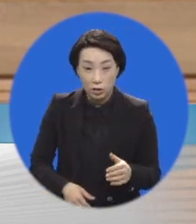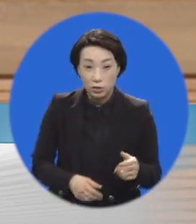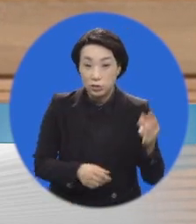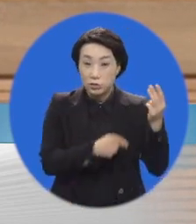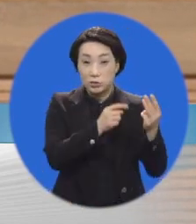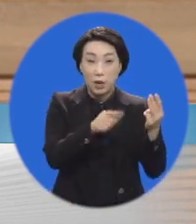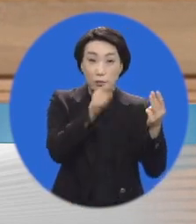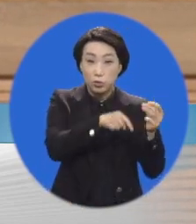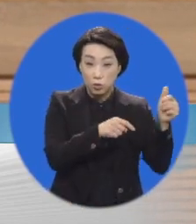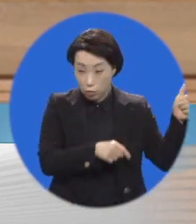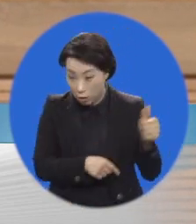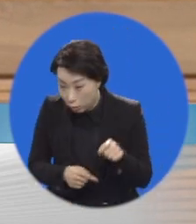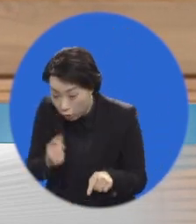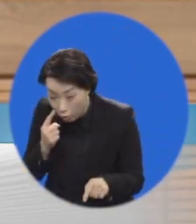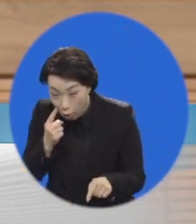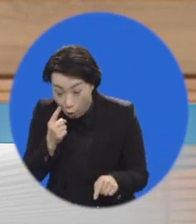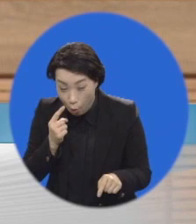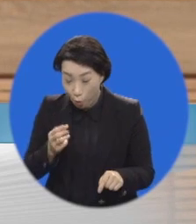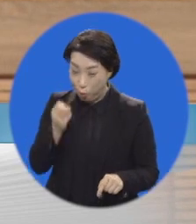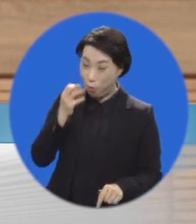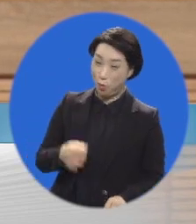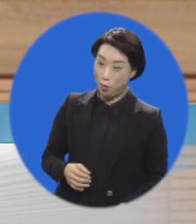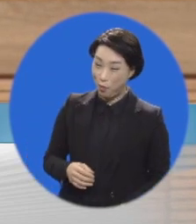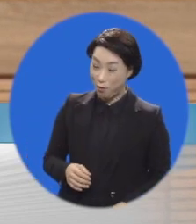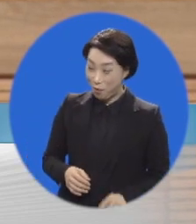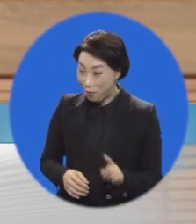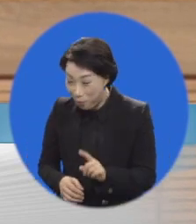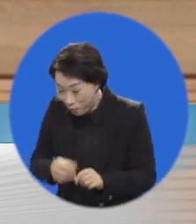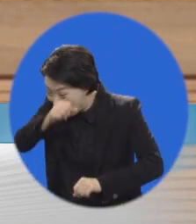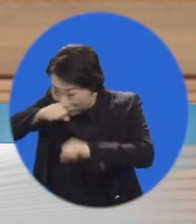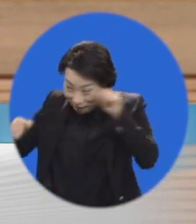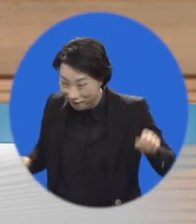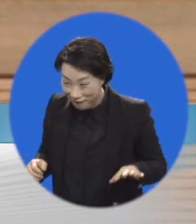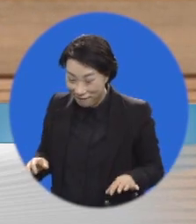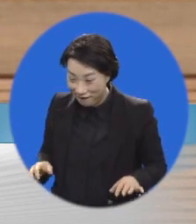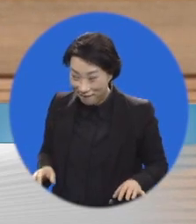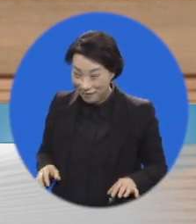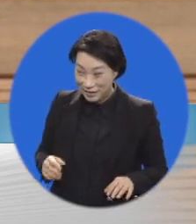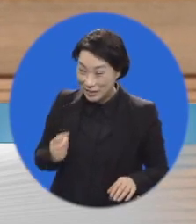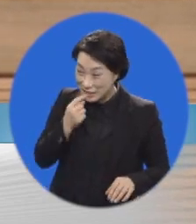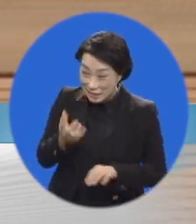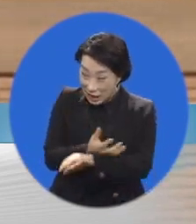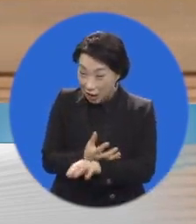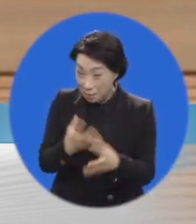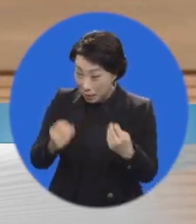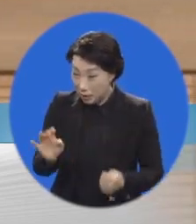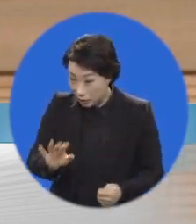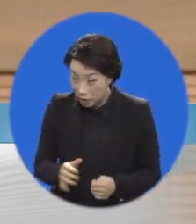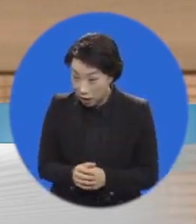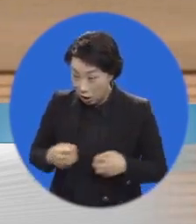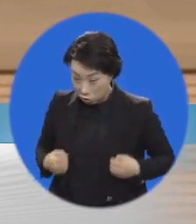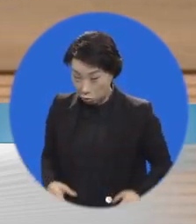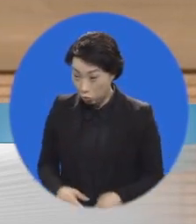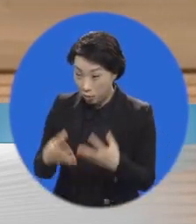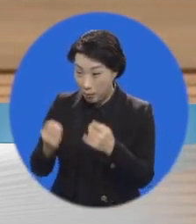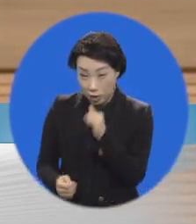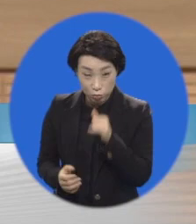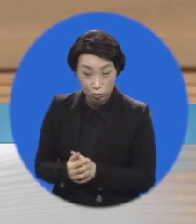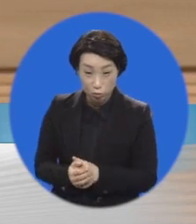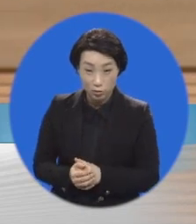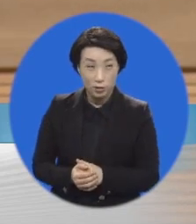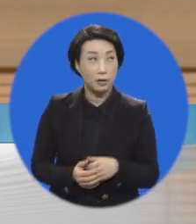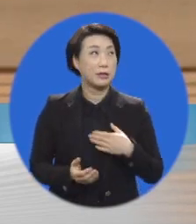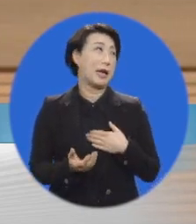어떻게 된 거냐 이게 먹으러 새로운 거냐 어떻게 된 거냐 이게 외삼촌 저는 떠납니다.